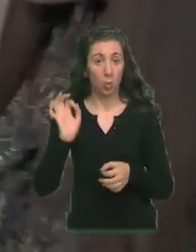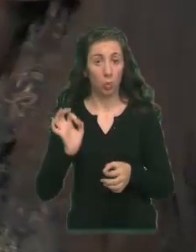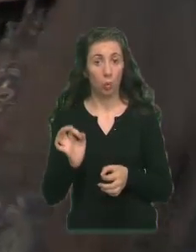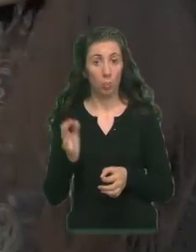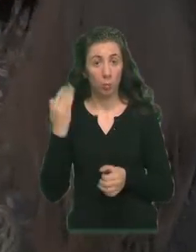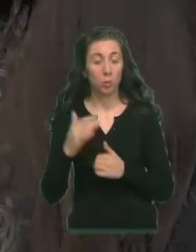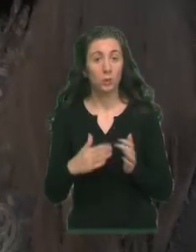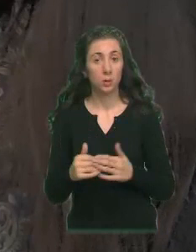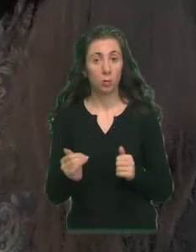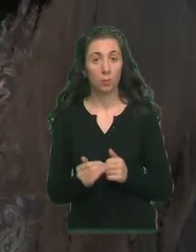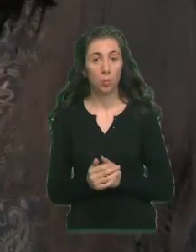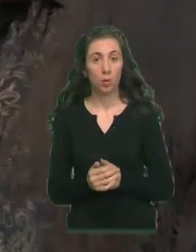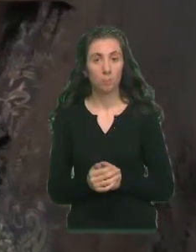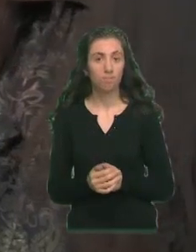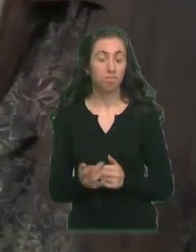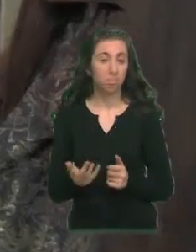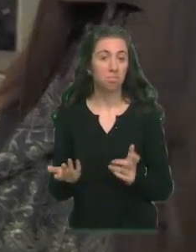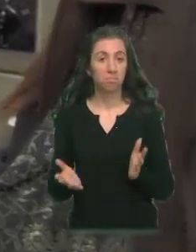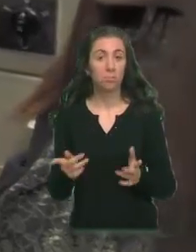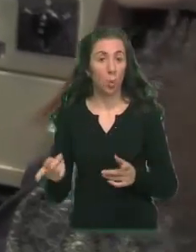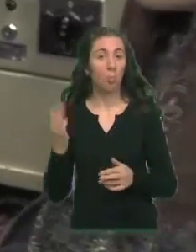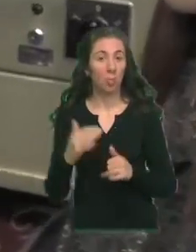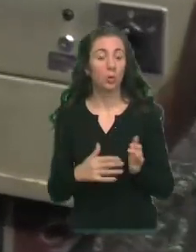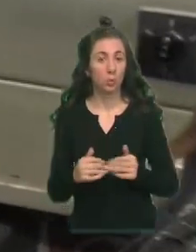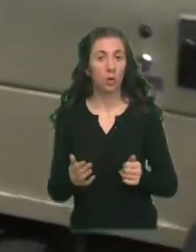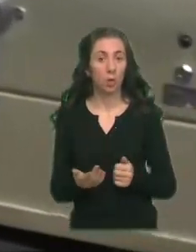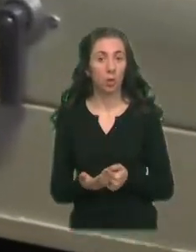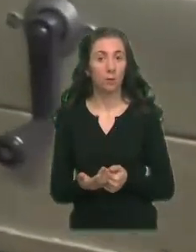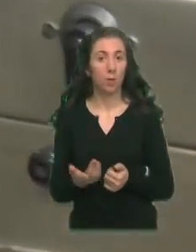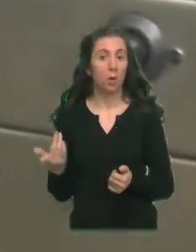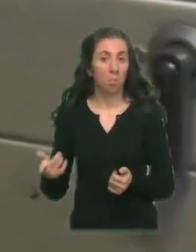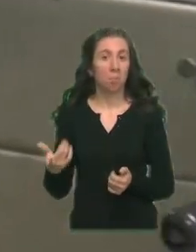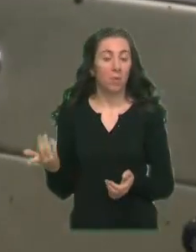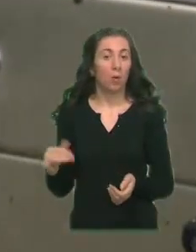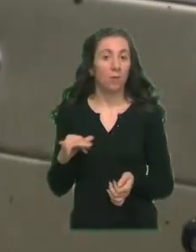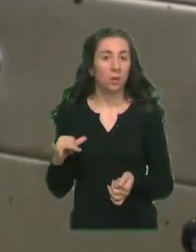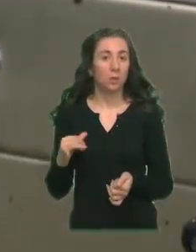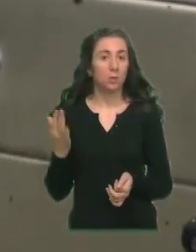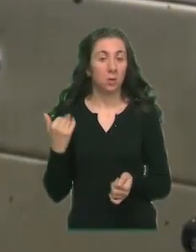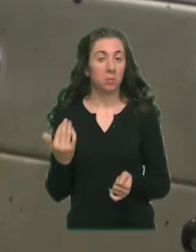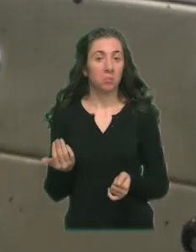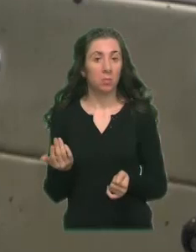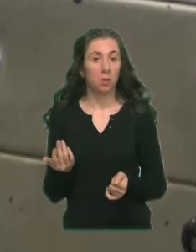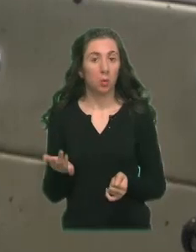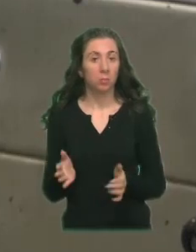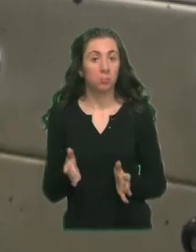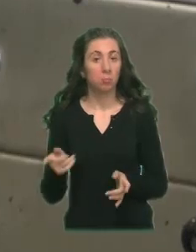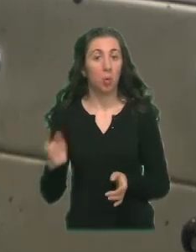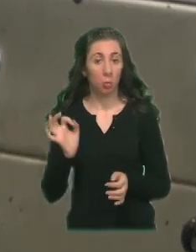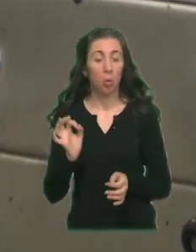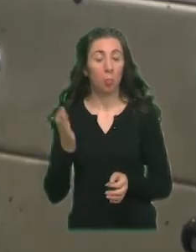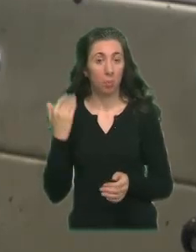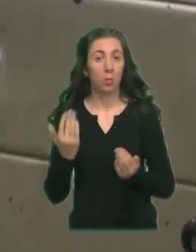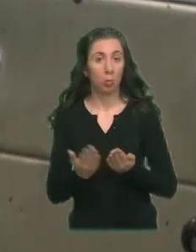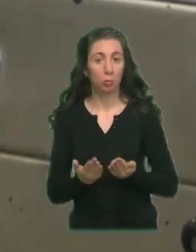dobro, bio zadovoljan ili? Ha, on je bio zadovoljan, on, koliko je njegov interes bio, on je dobar